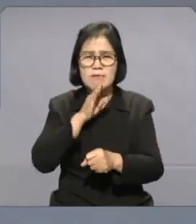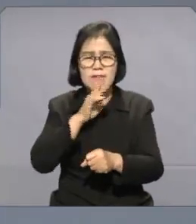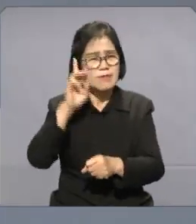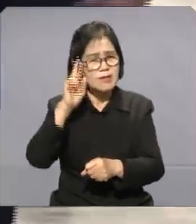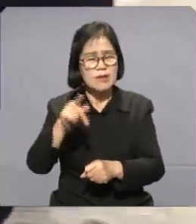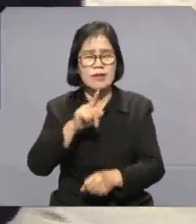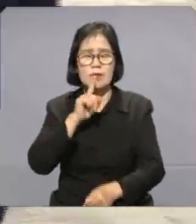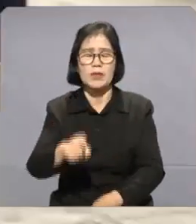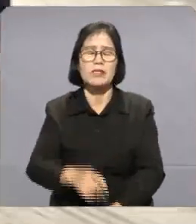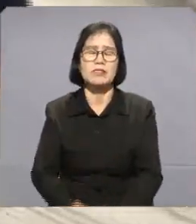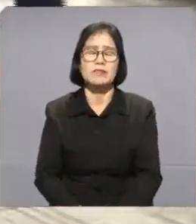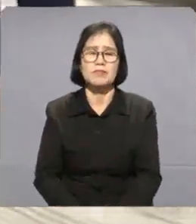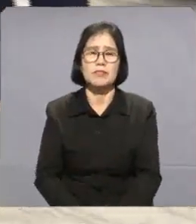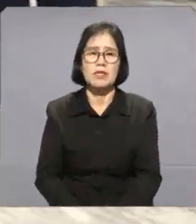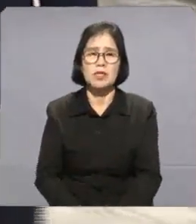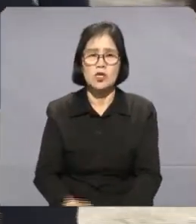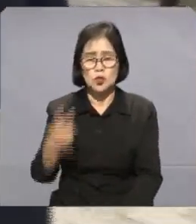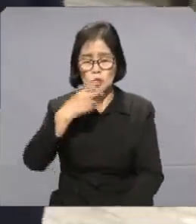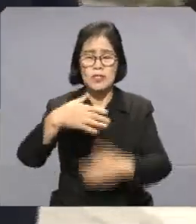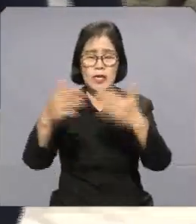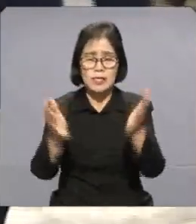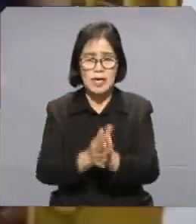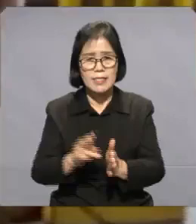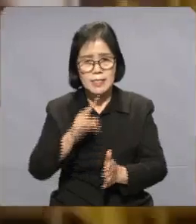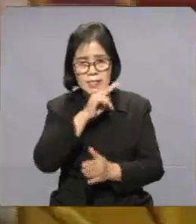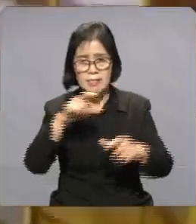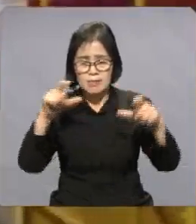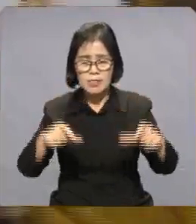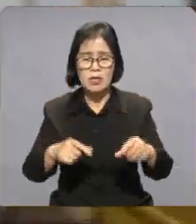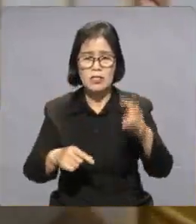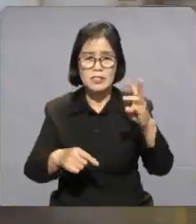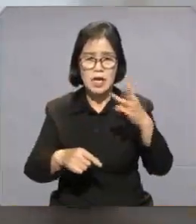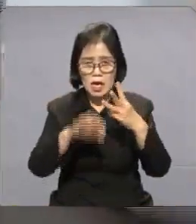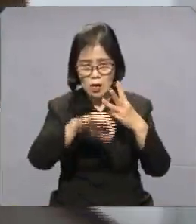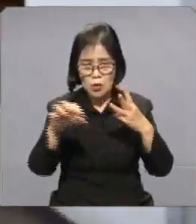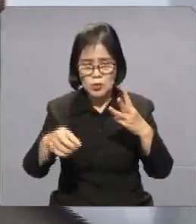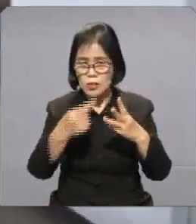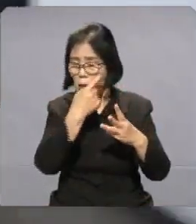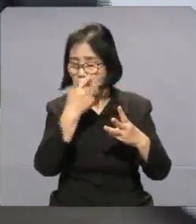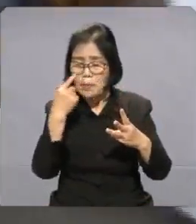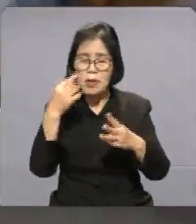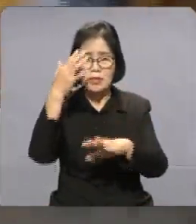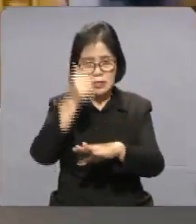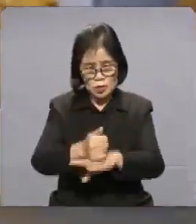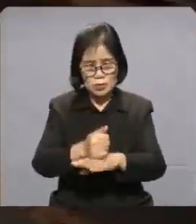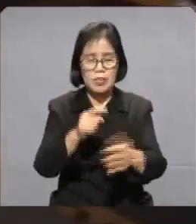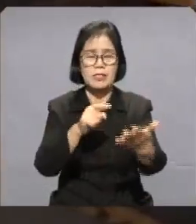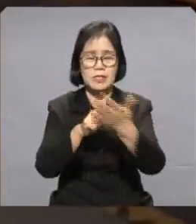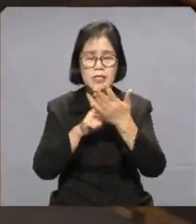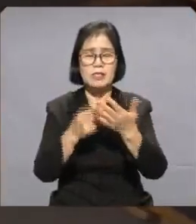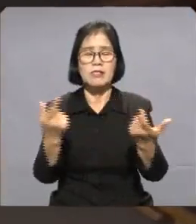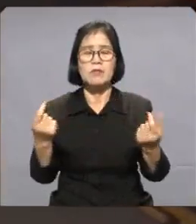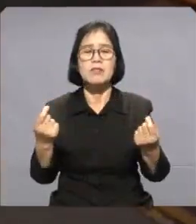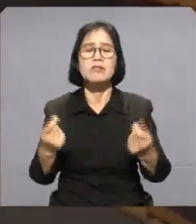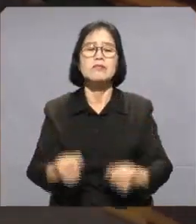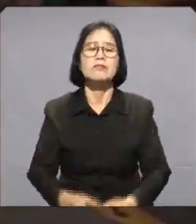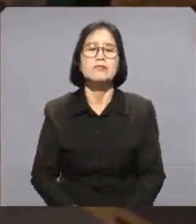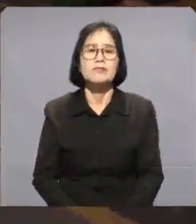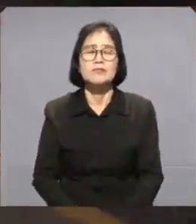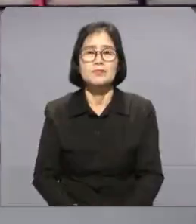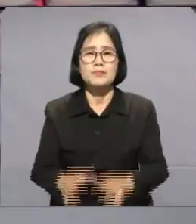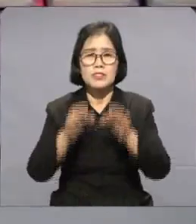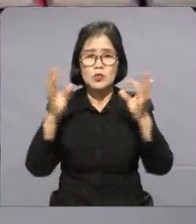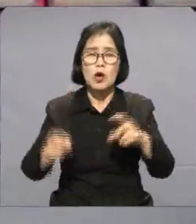밝혔습니다. IAEA 조사단은 의심 지역 세 곳을 현장 검증한 결과 이같이 나타났다고 밝혔습니다.